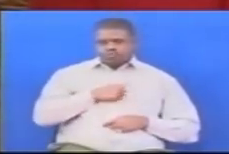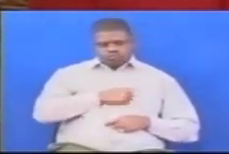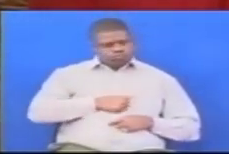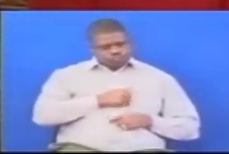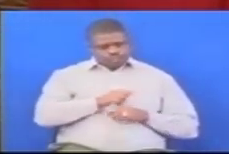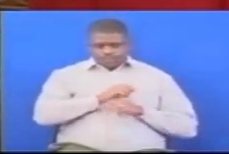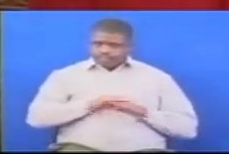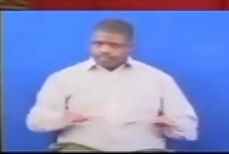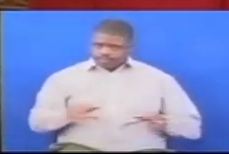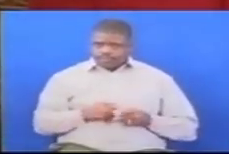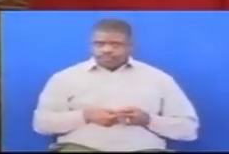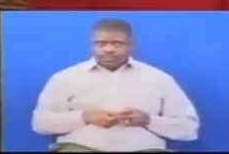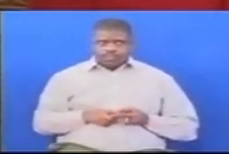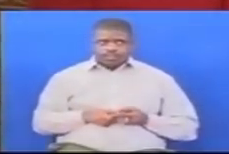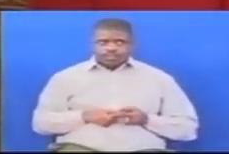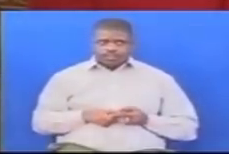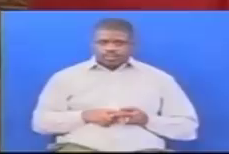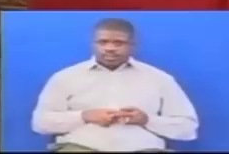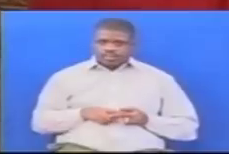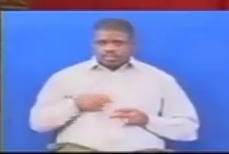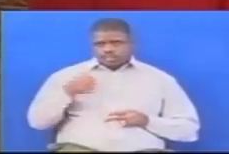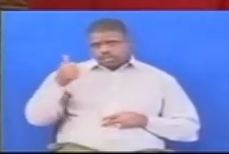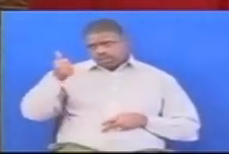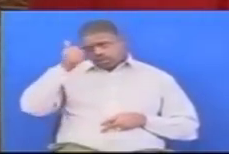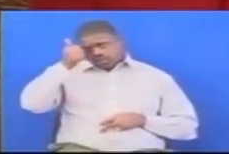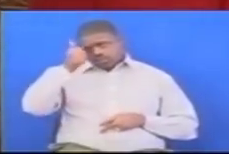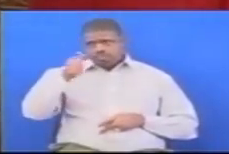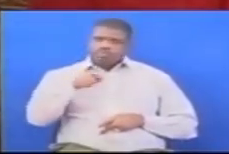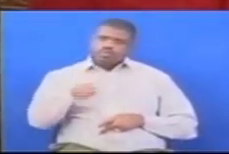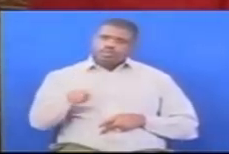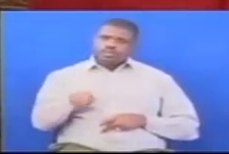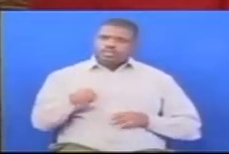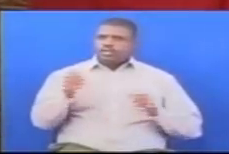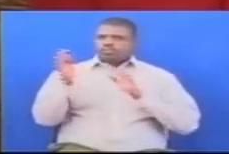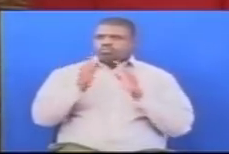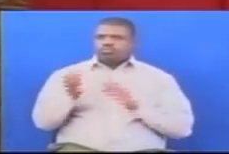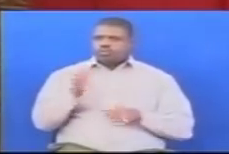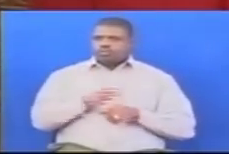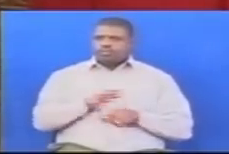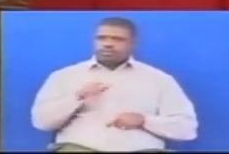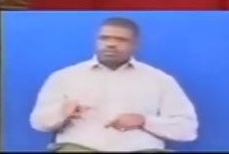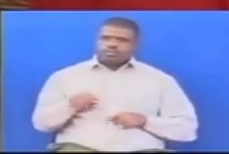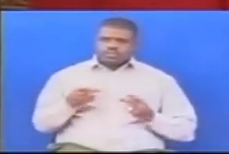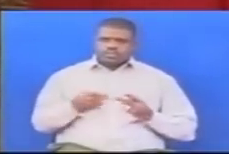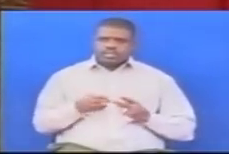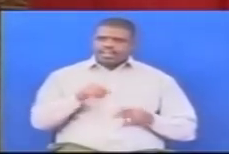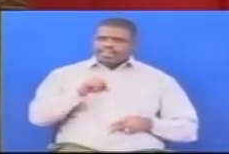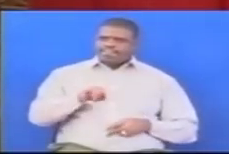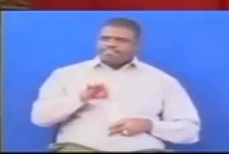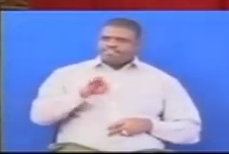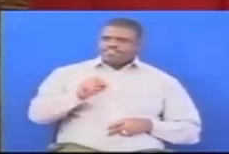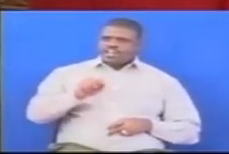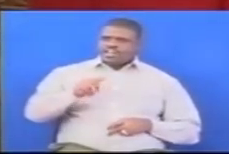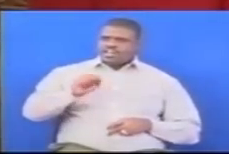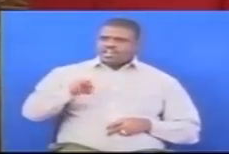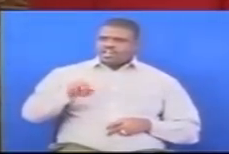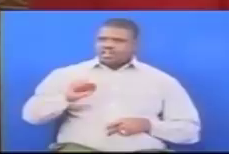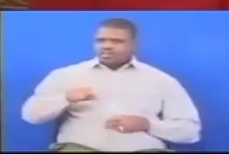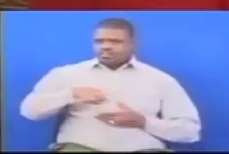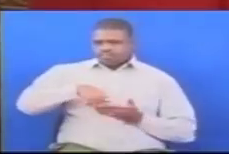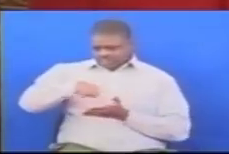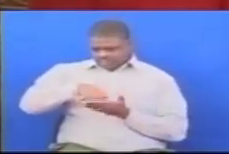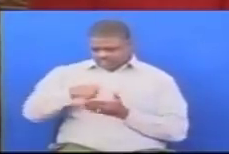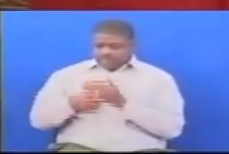Tumevumilia miaka mingi. Nakumbuka ya kwamba miundo mbinu ile ilikuwa kama Ifakara mjini, ilikuwa ni ya watu 7,000 enzi